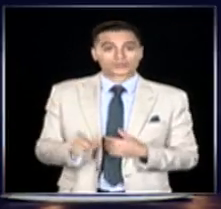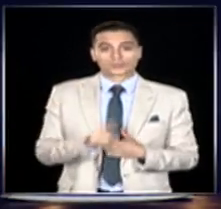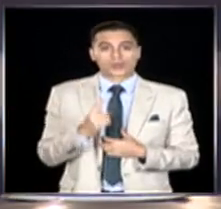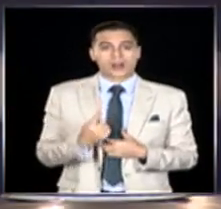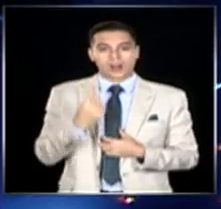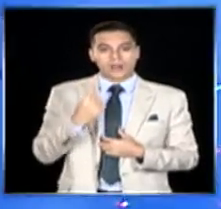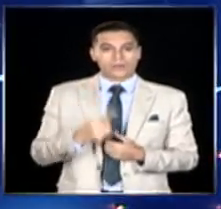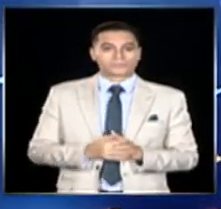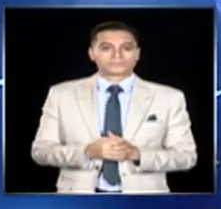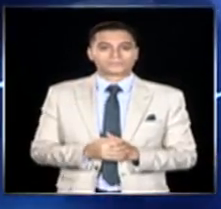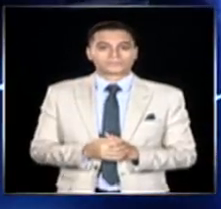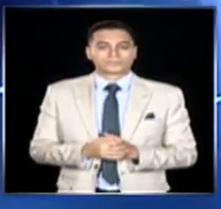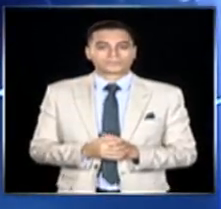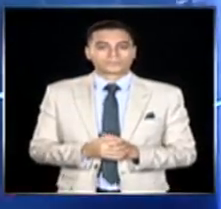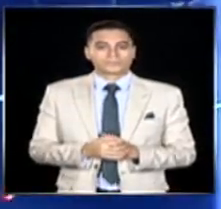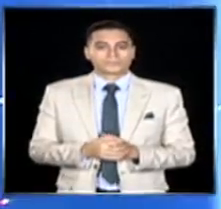الأول: